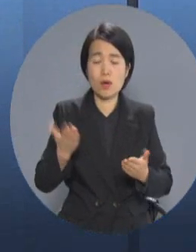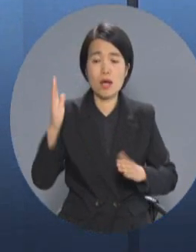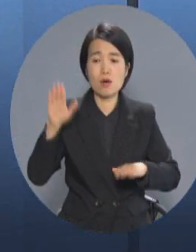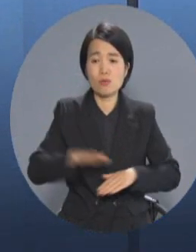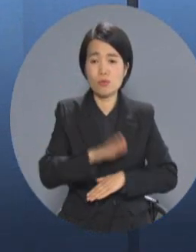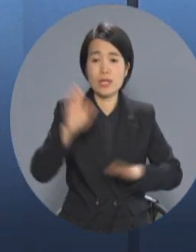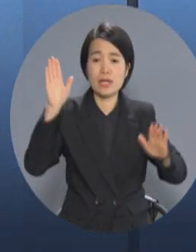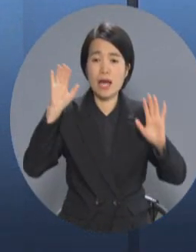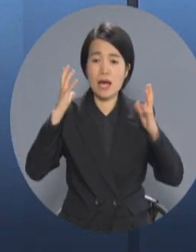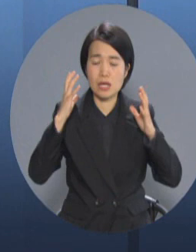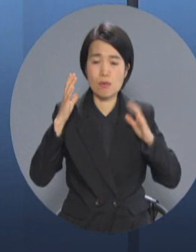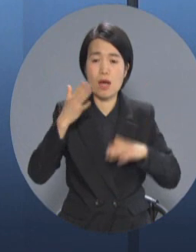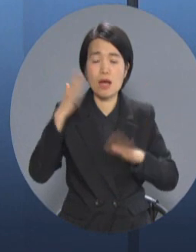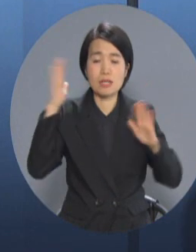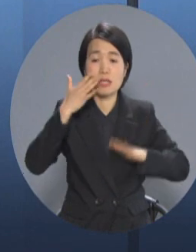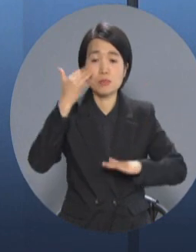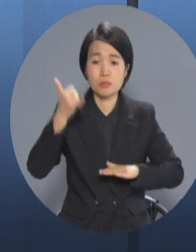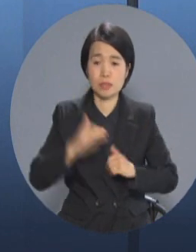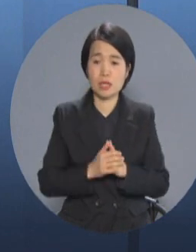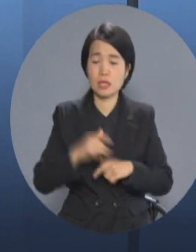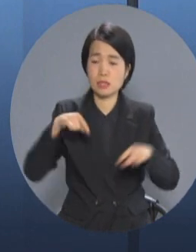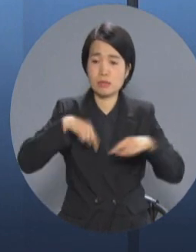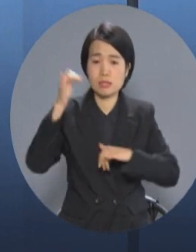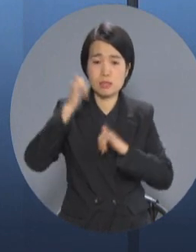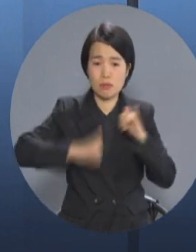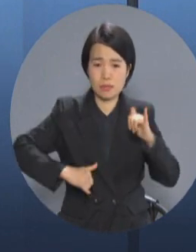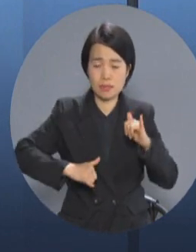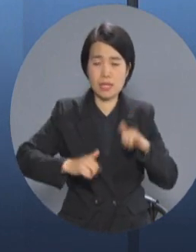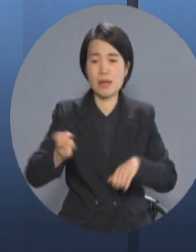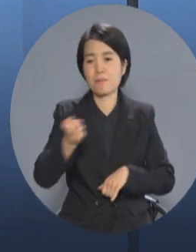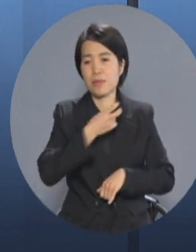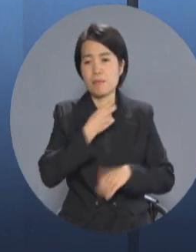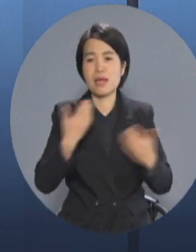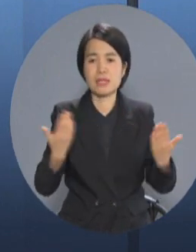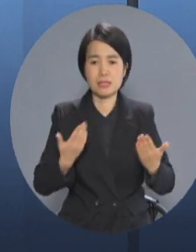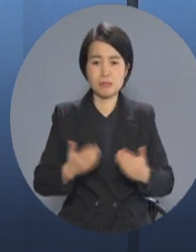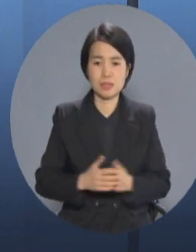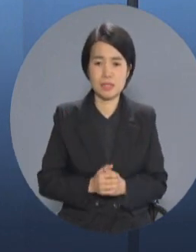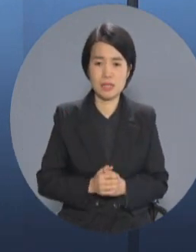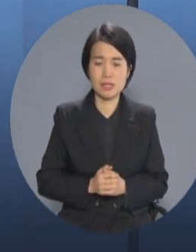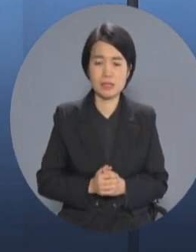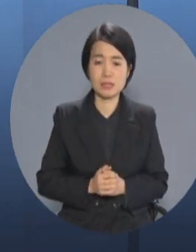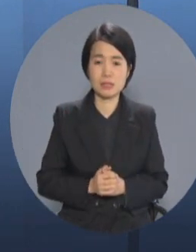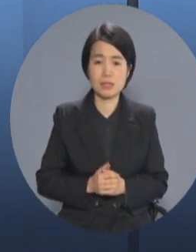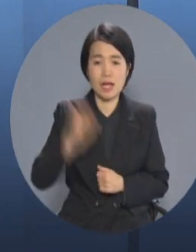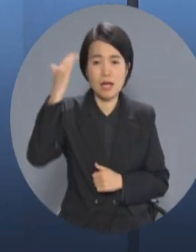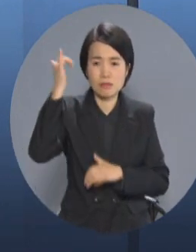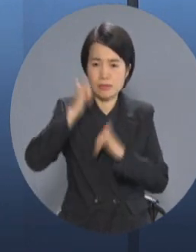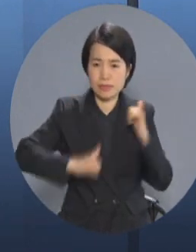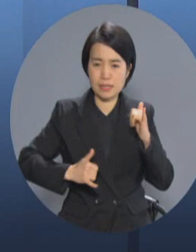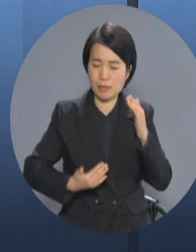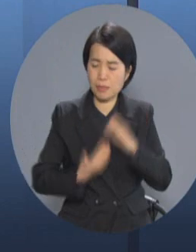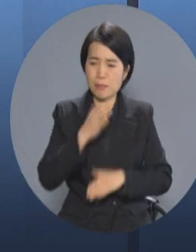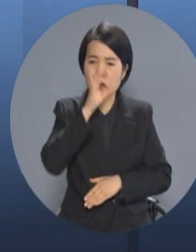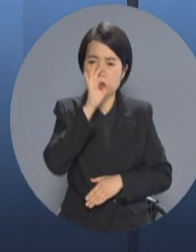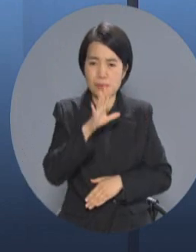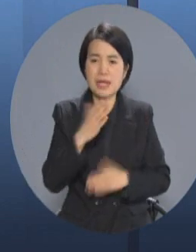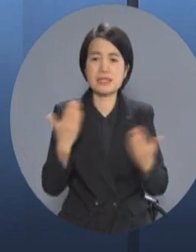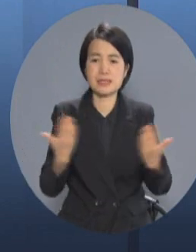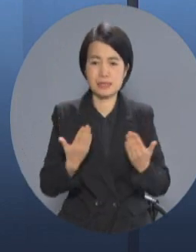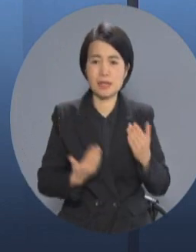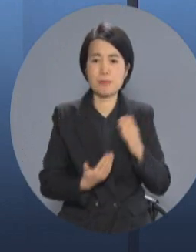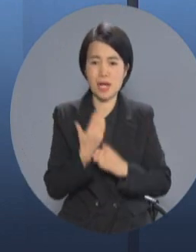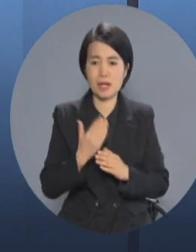아이들과 학부모님들은 물론 정치와 역사를 배신한 일입니다. 우리 역사에서 있을 수 없는